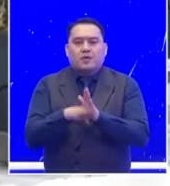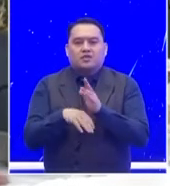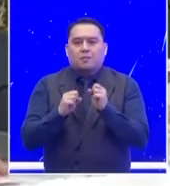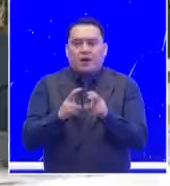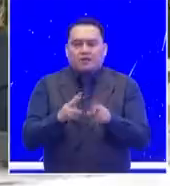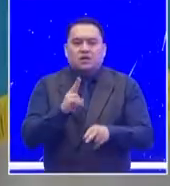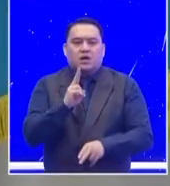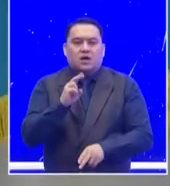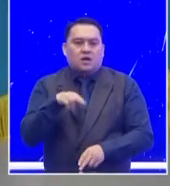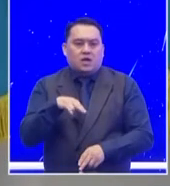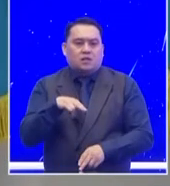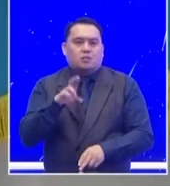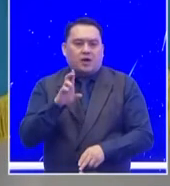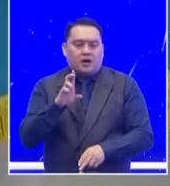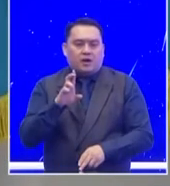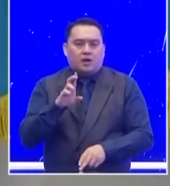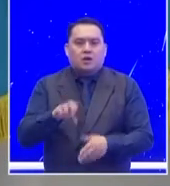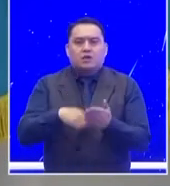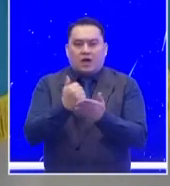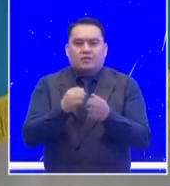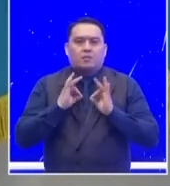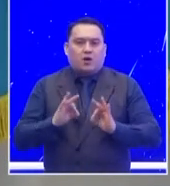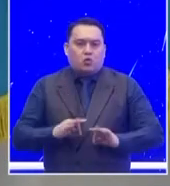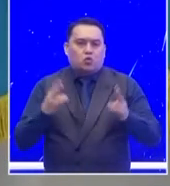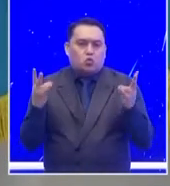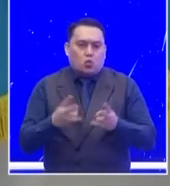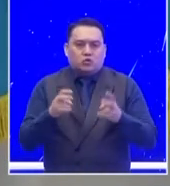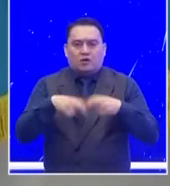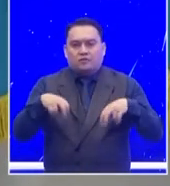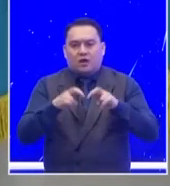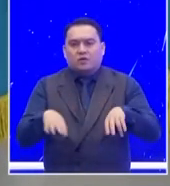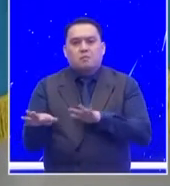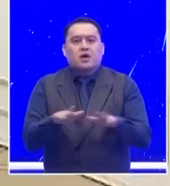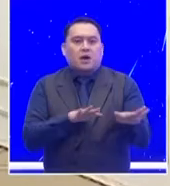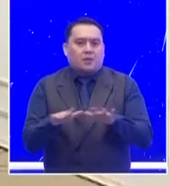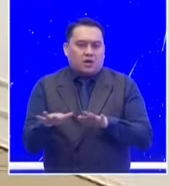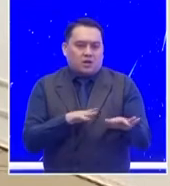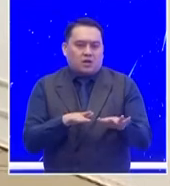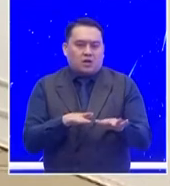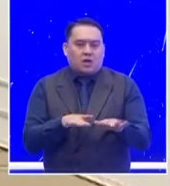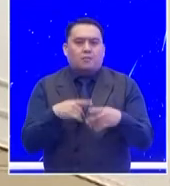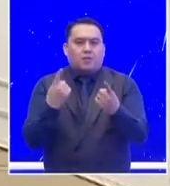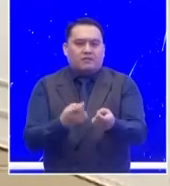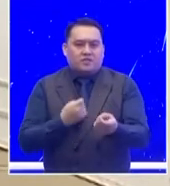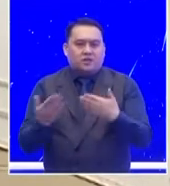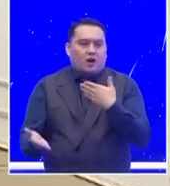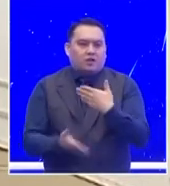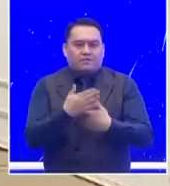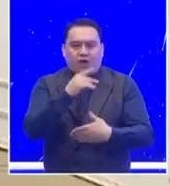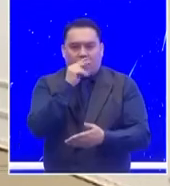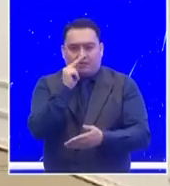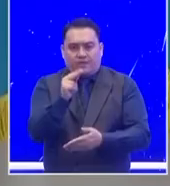безопасности, Генеральная прокуратура должны провести необходимые следственные мероприятия и привлечь к ответственности